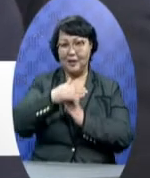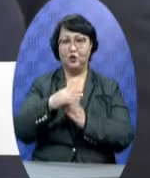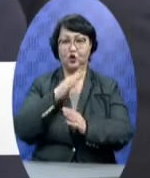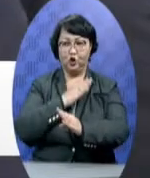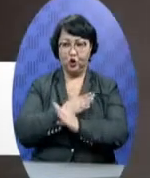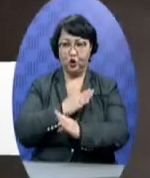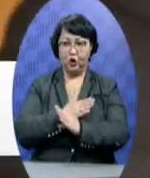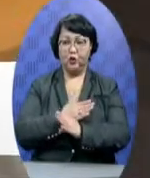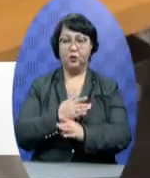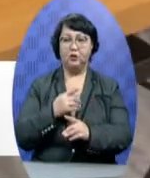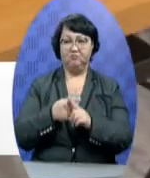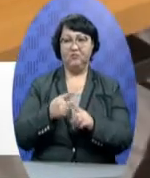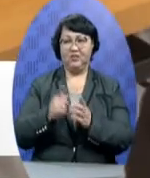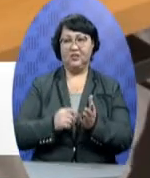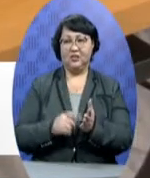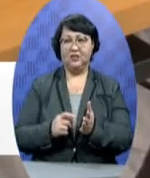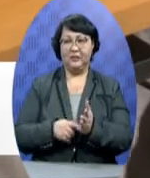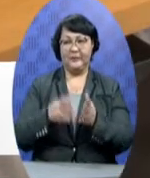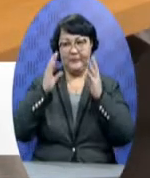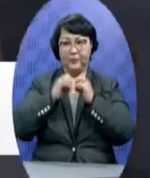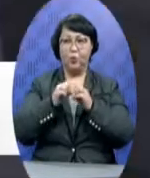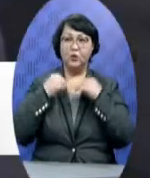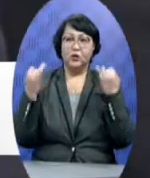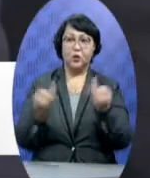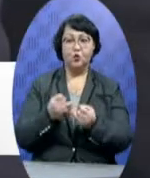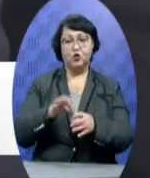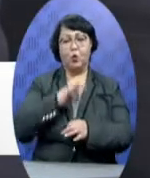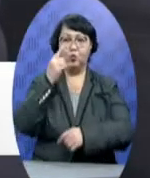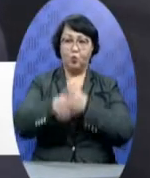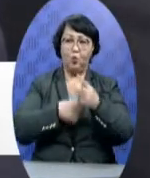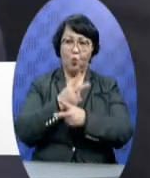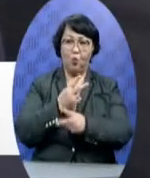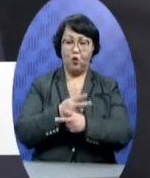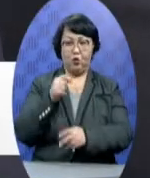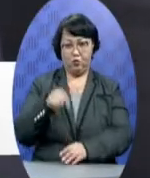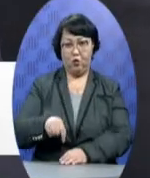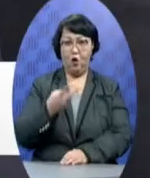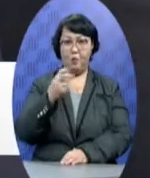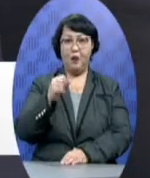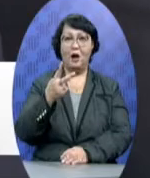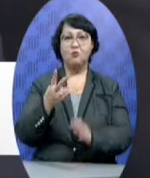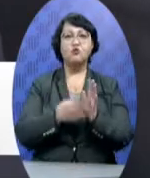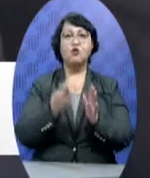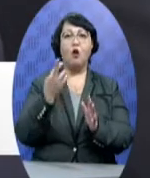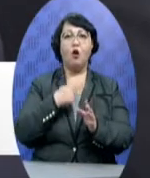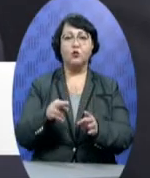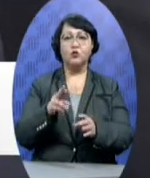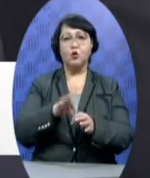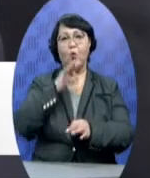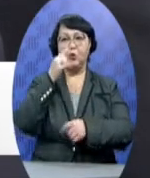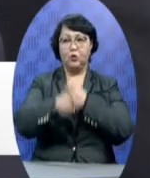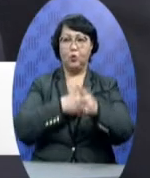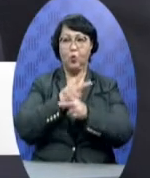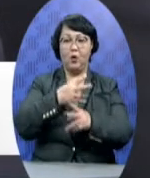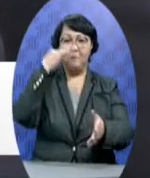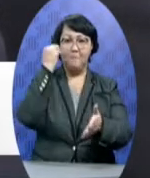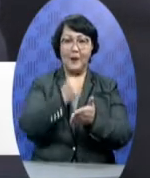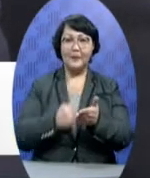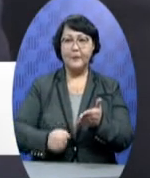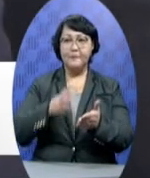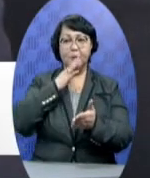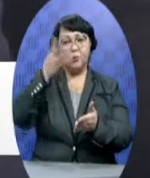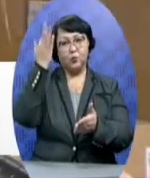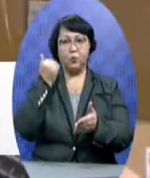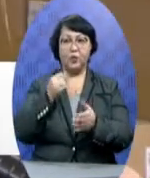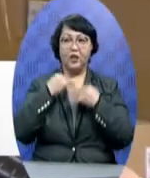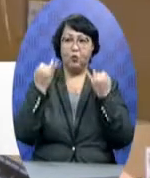асуудал дээр бас илүү төвлөрч ажиллаж байгаа. Улсын хурлын сонгуулийн тухай хуулийг бол бид нар энэ ондоо багтааж одоо батлах гар ажиллаж байгаа улсын хурл энэ нойр үед